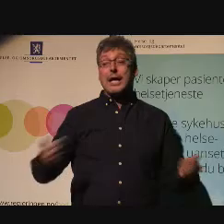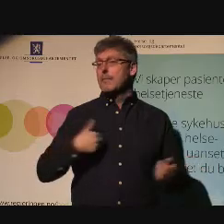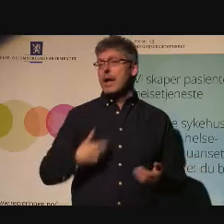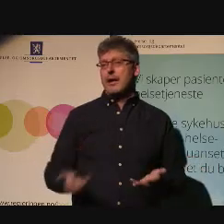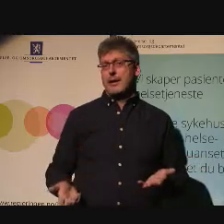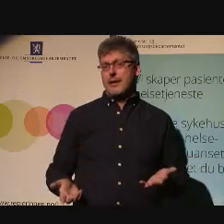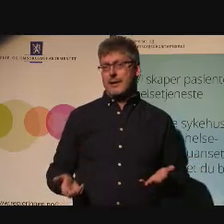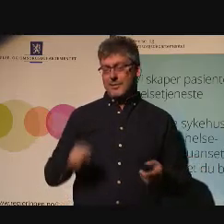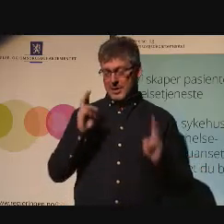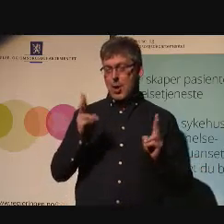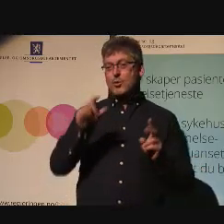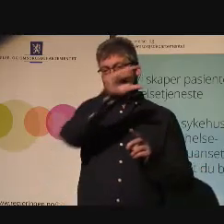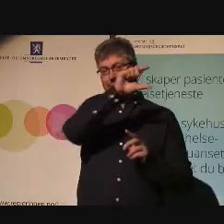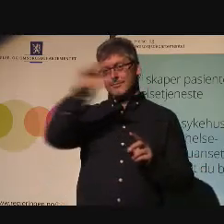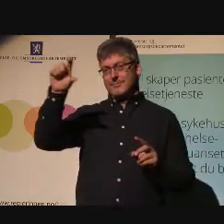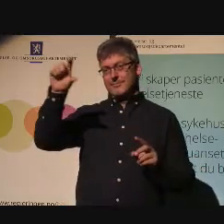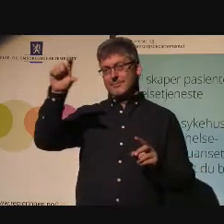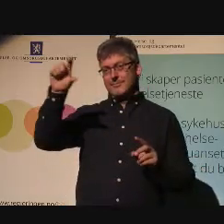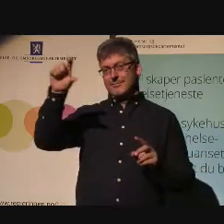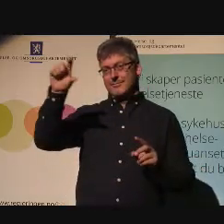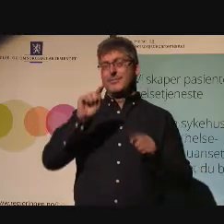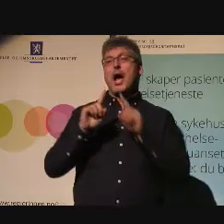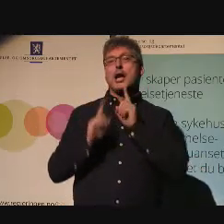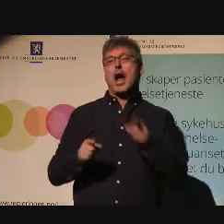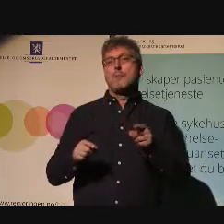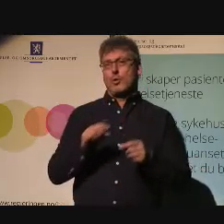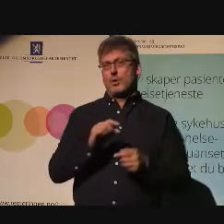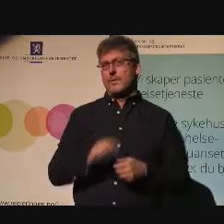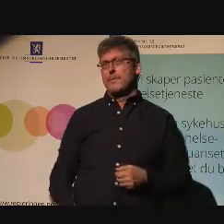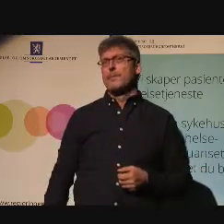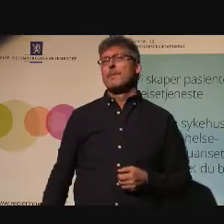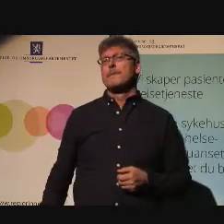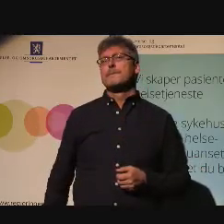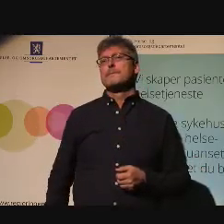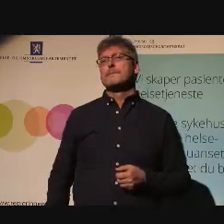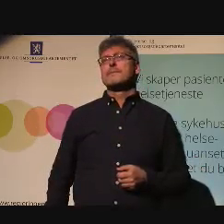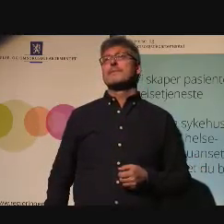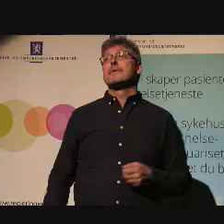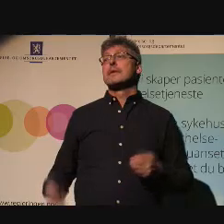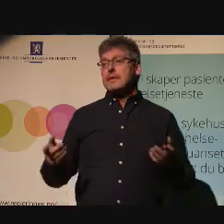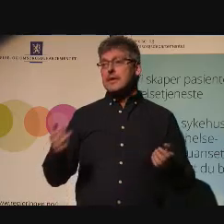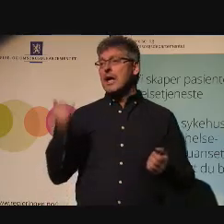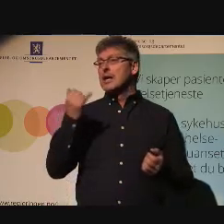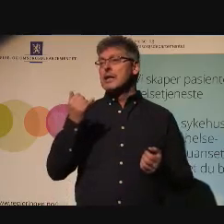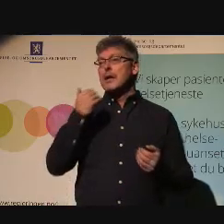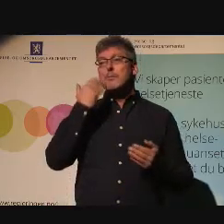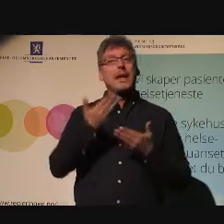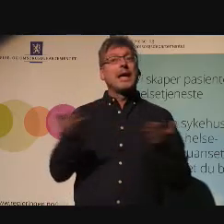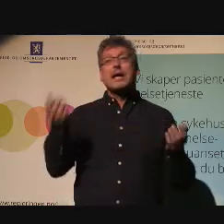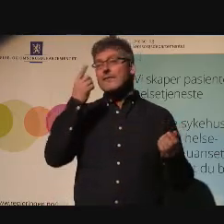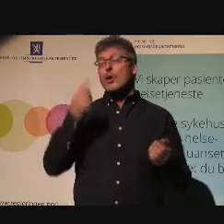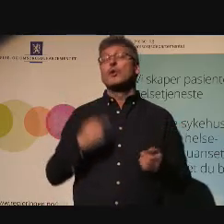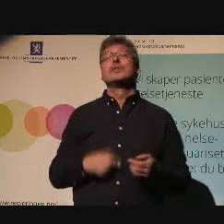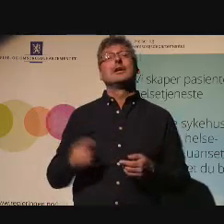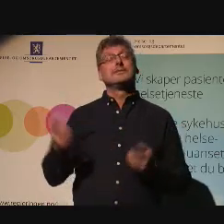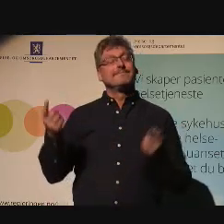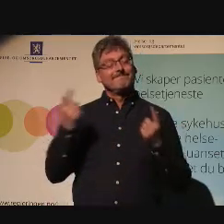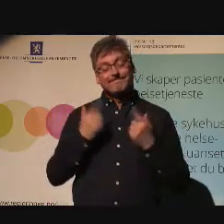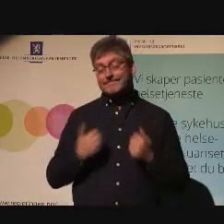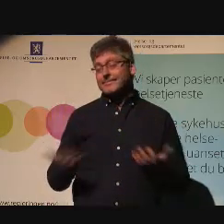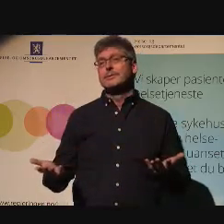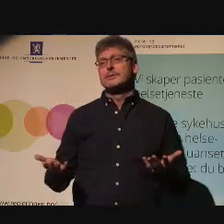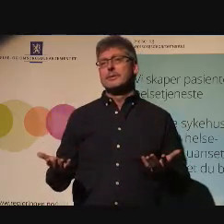rapporten. Og det er veldig trist at Ida ikke ble forstått. Men enda tristere er det at så mange